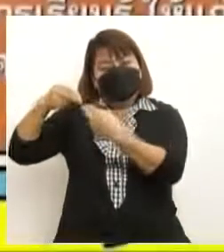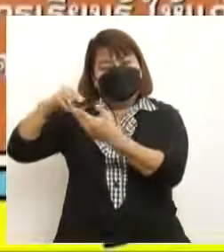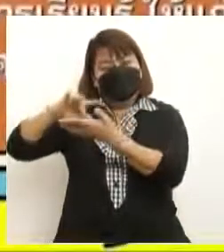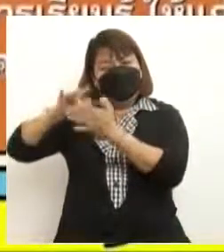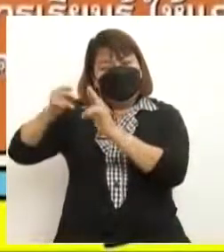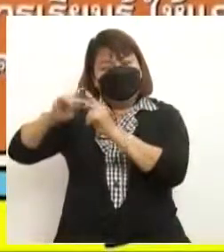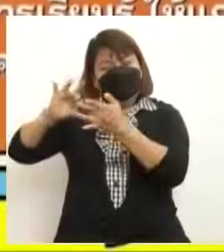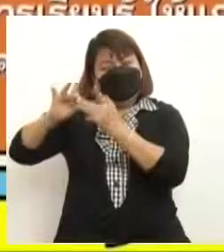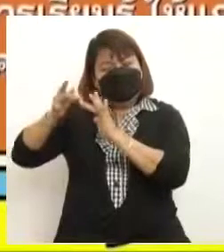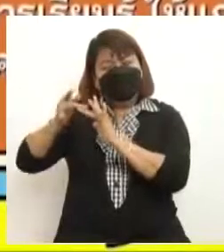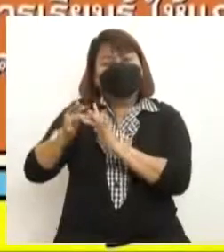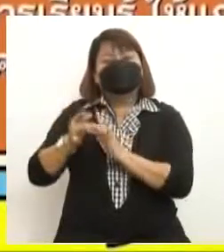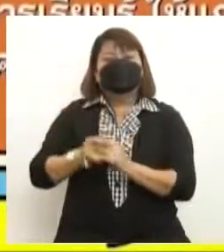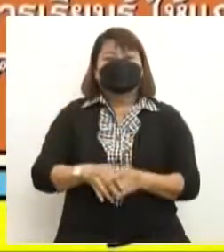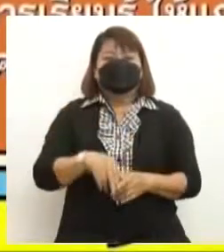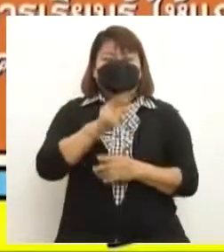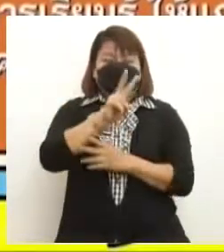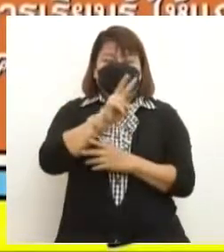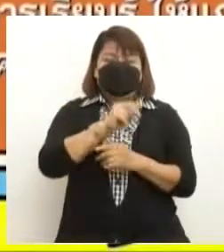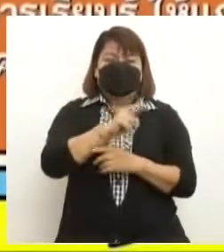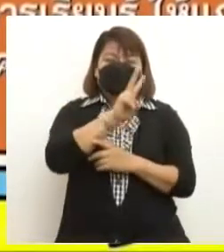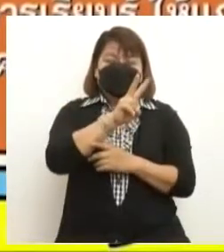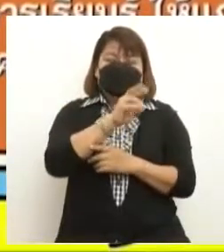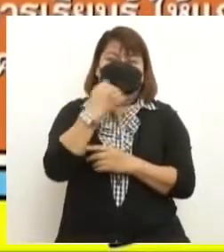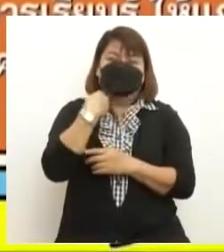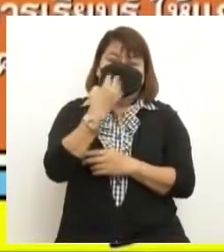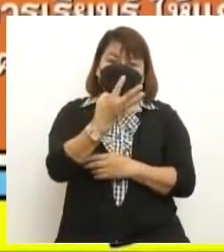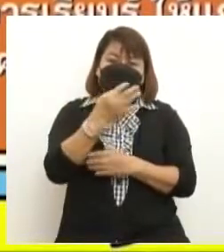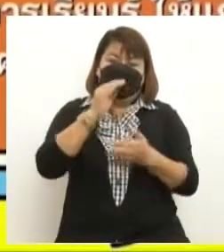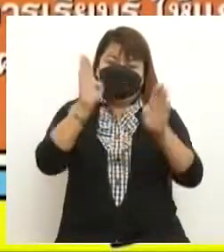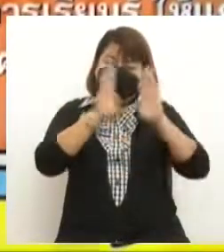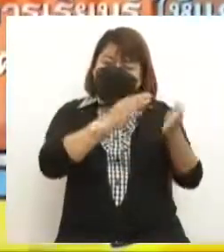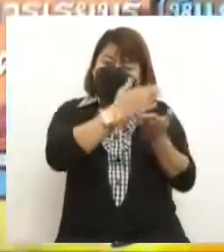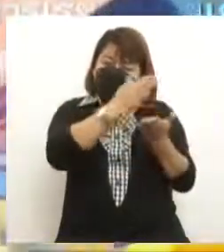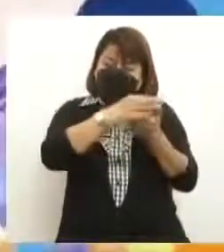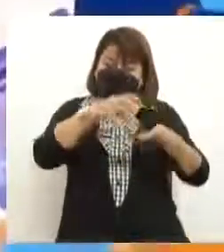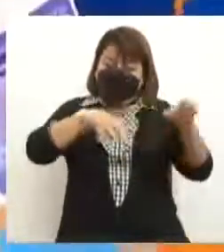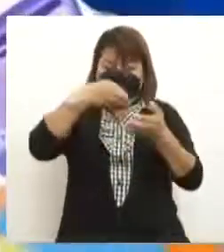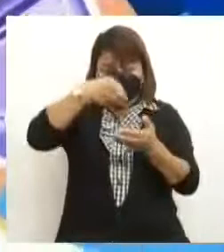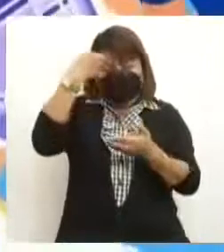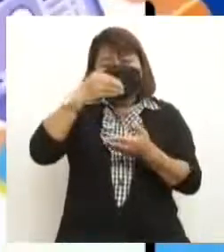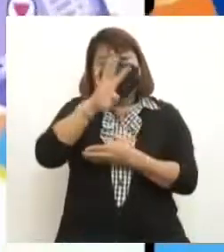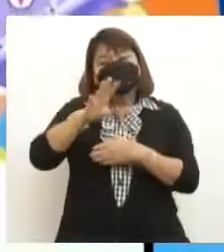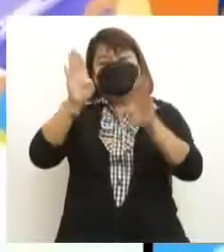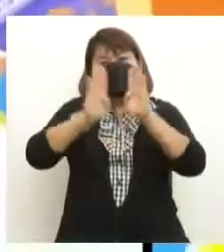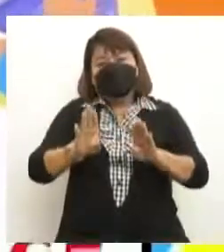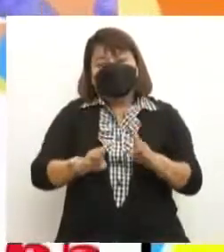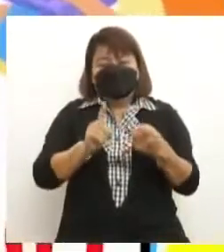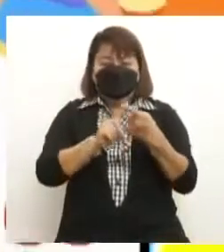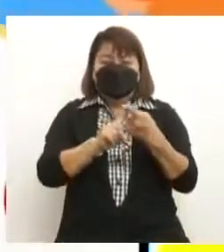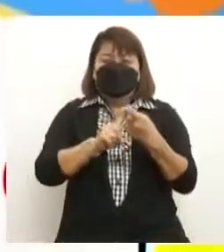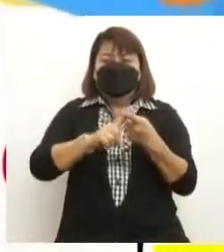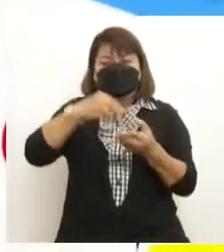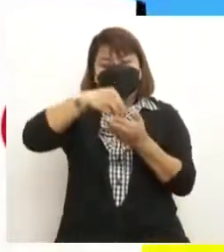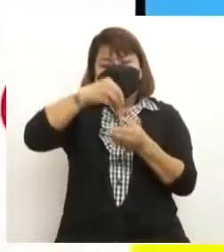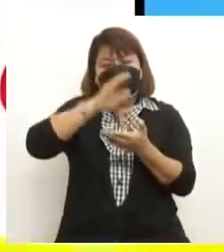นที่บ้านค่ะ2ยกกำลัง2เท่ากับ4แบ่งรูปแบบการจัดการเรียนรู้เป็น4รูปแบบคือออนไซต์ออน